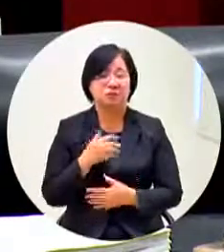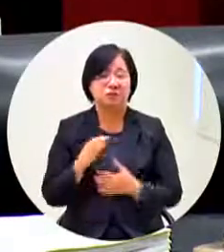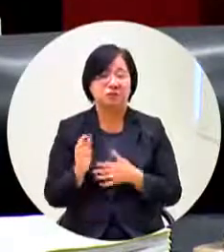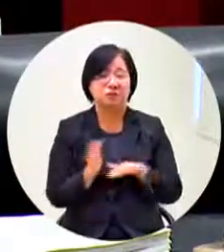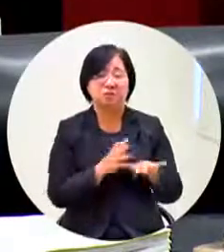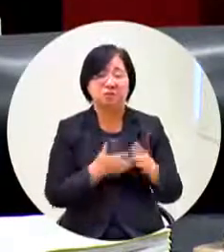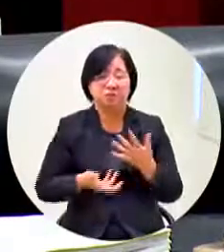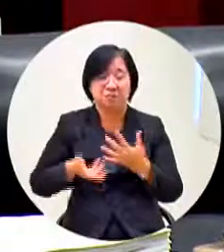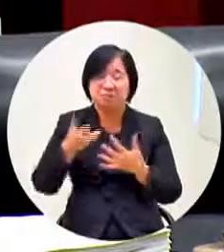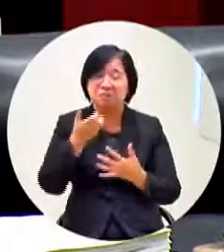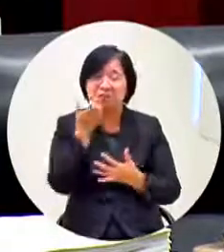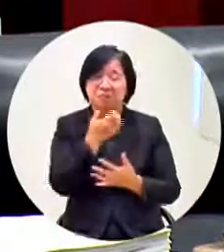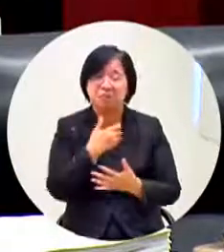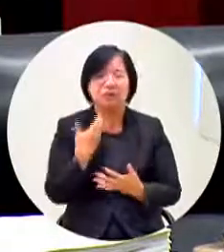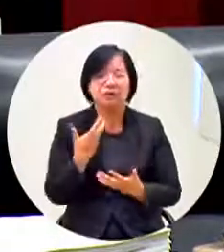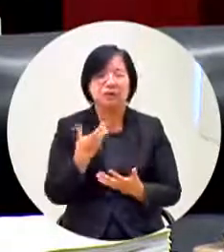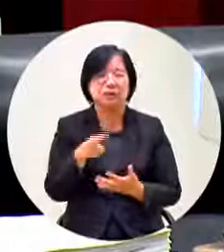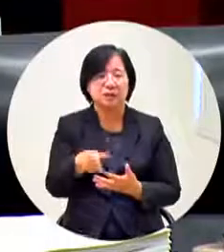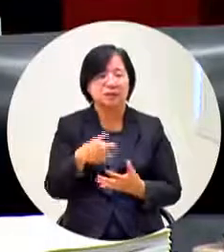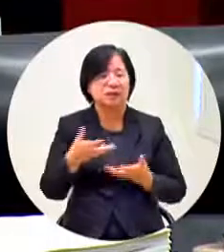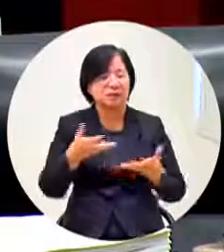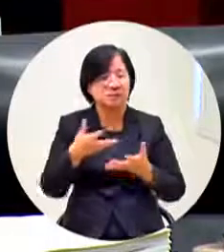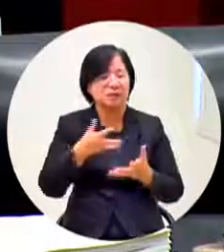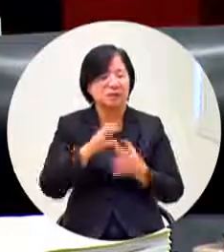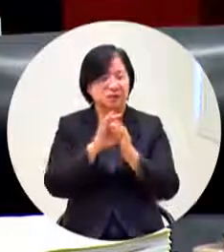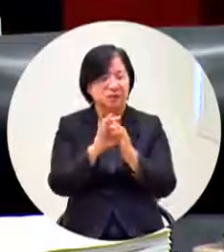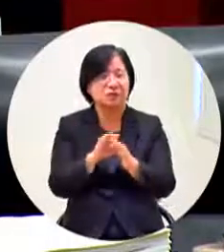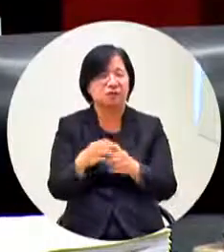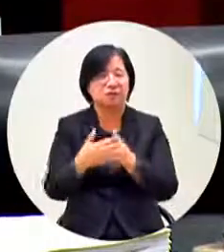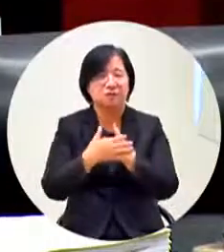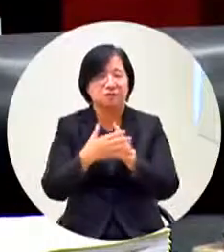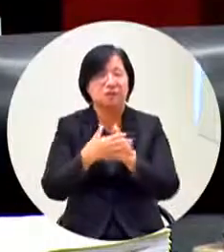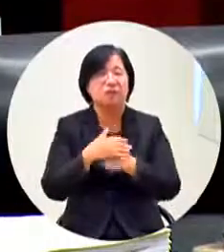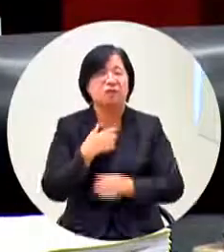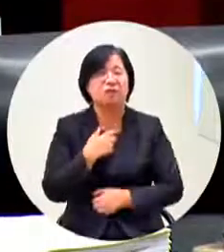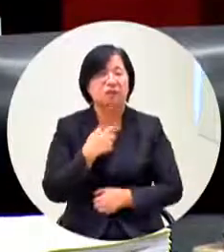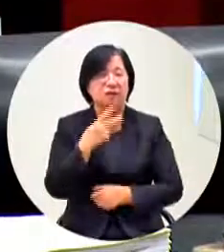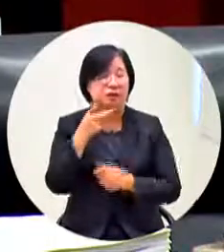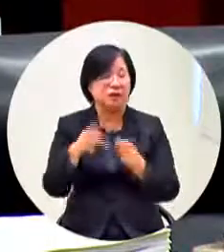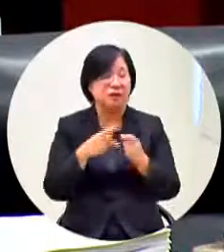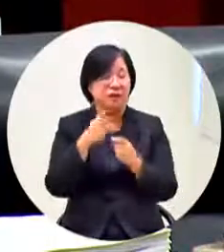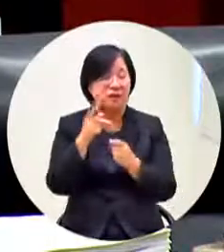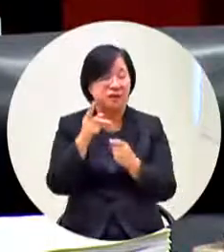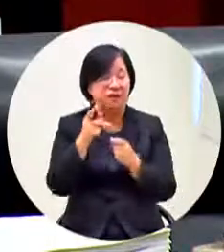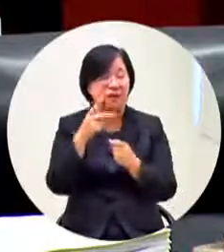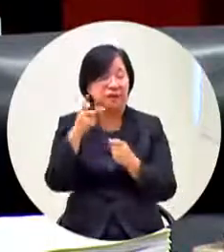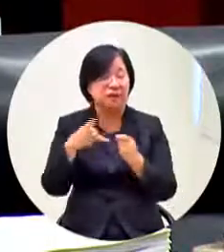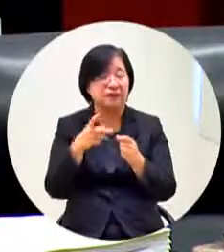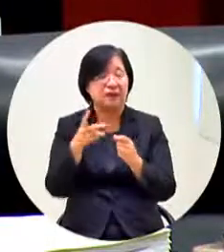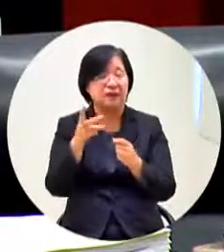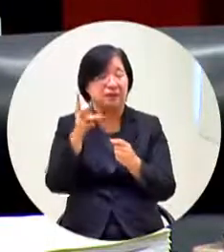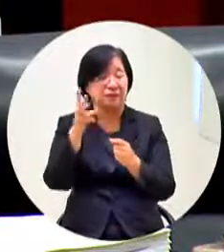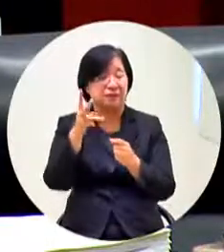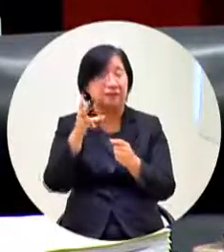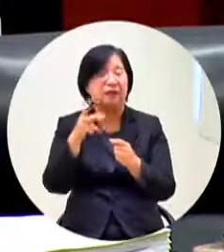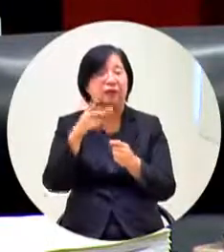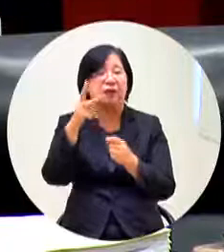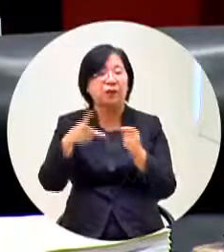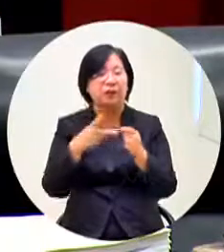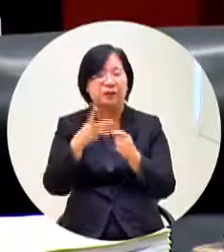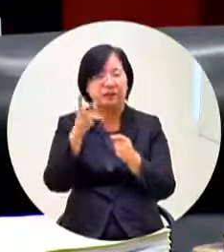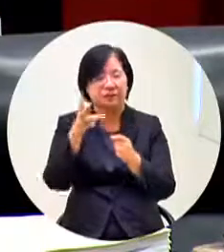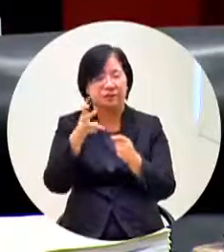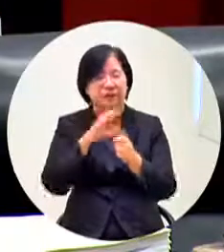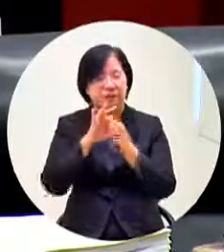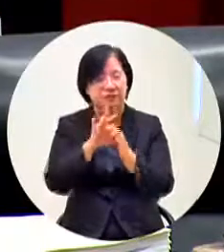希望这个案子帮我盯着，我还是会继续讲，因为我还有两年半的晚上做的啦，哦，我不是像你们只有两个月啦，哦，所以我会继续盯到